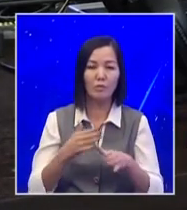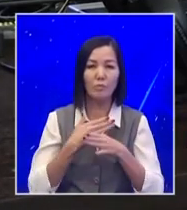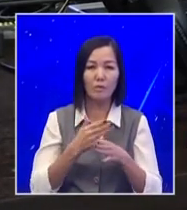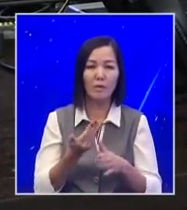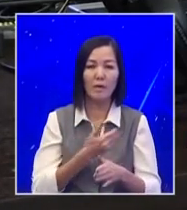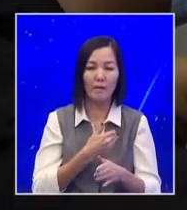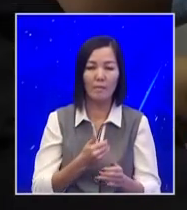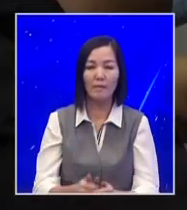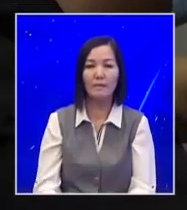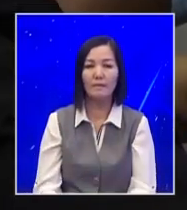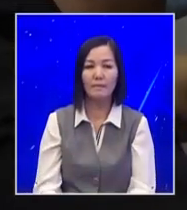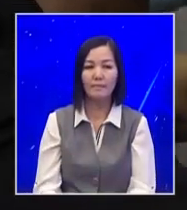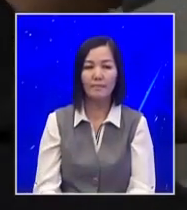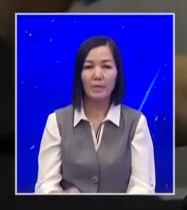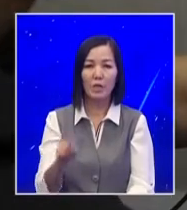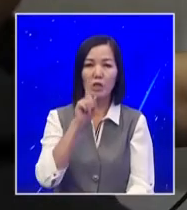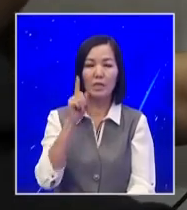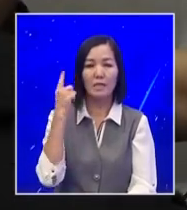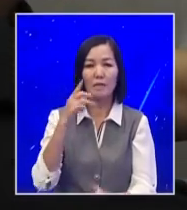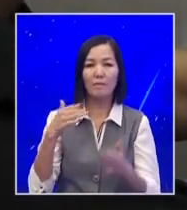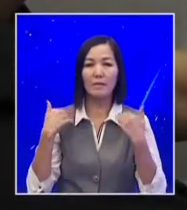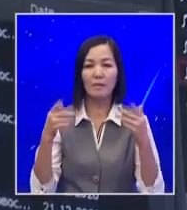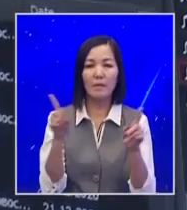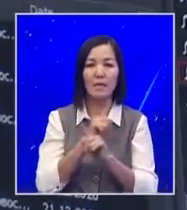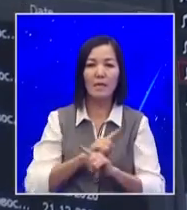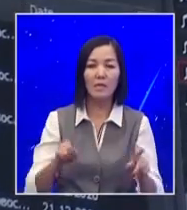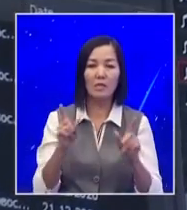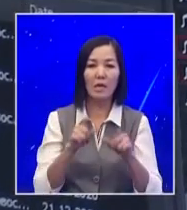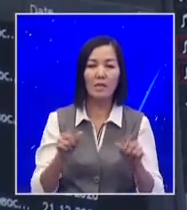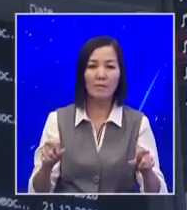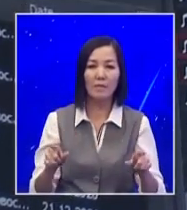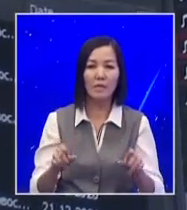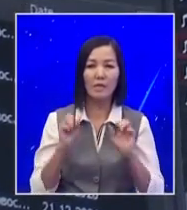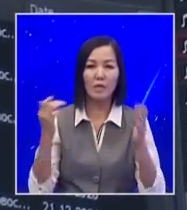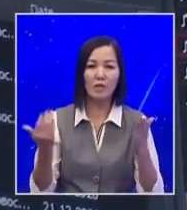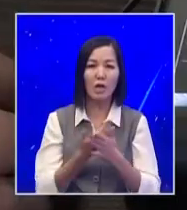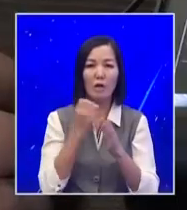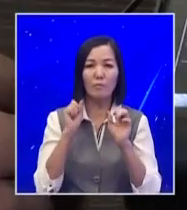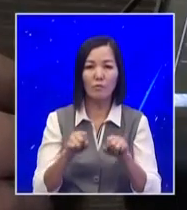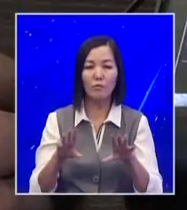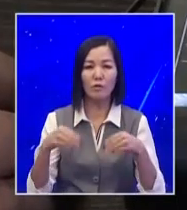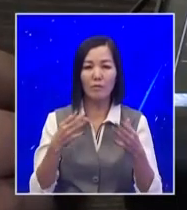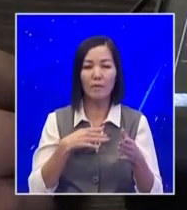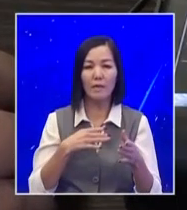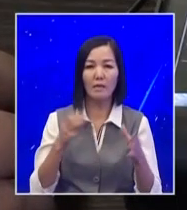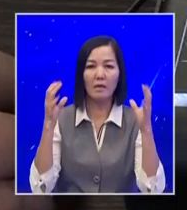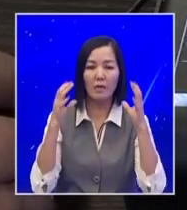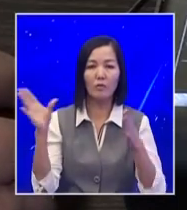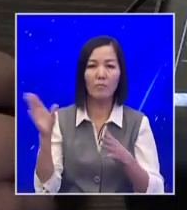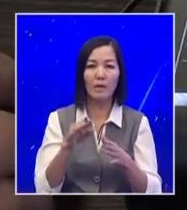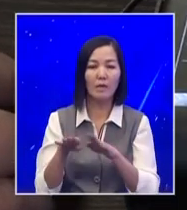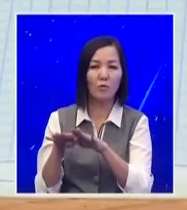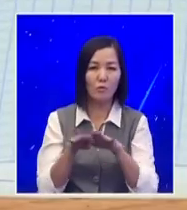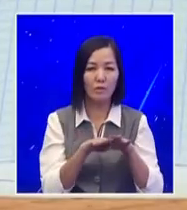тапқанын қалаймын. Жастар басамаса, ерекше қажеттіліктері бар жандарға жаңа мүмкіндіктер ашты. Де-факто FM радиосы барлығына қол